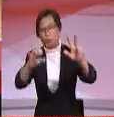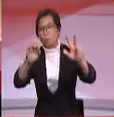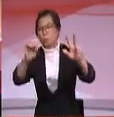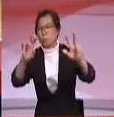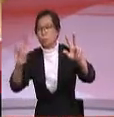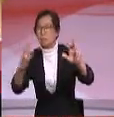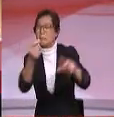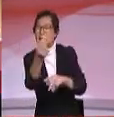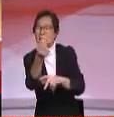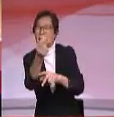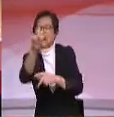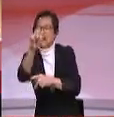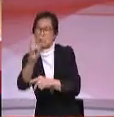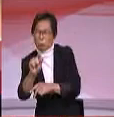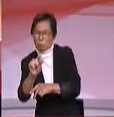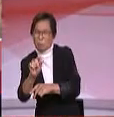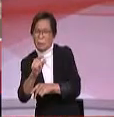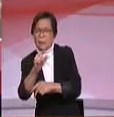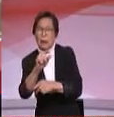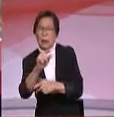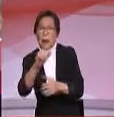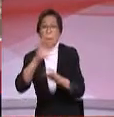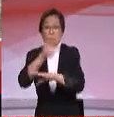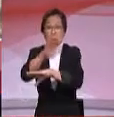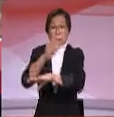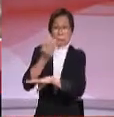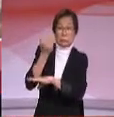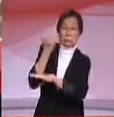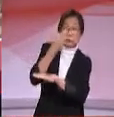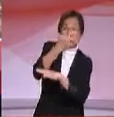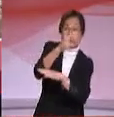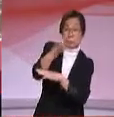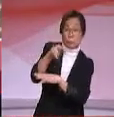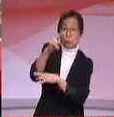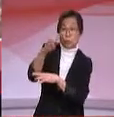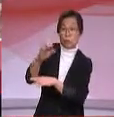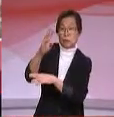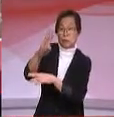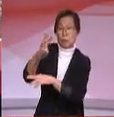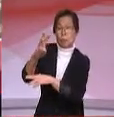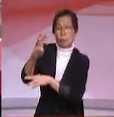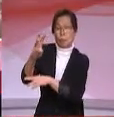13,207, iaitu sedikit menurun berbanding pada petang tadi, itu seramai